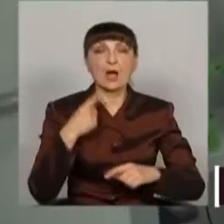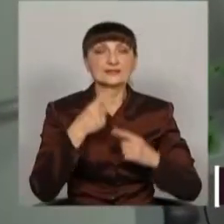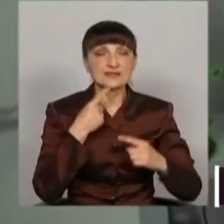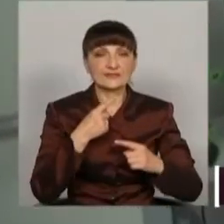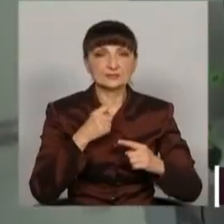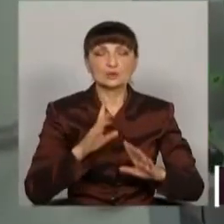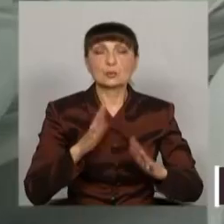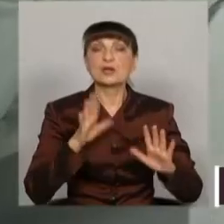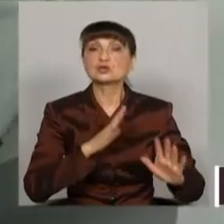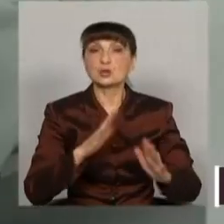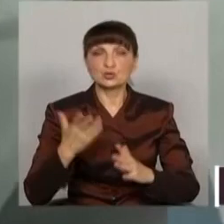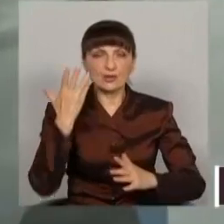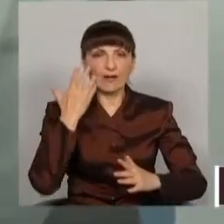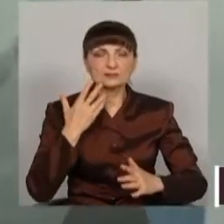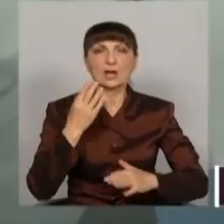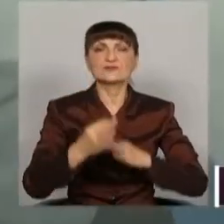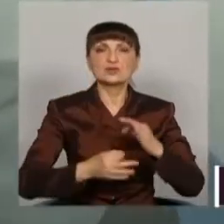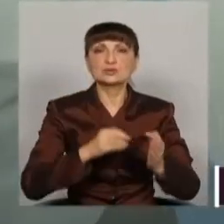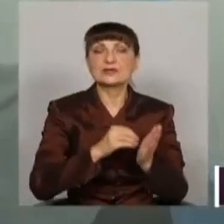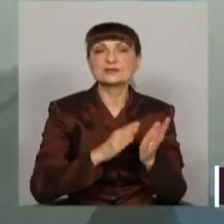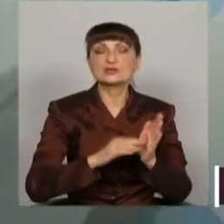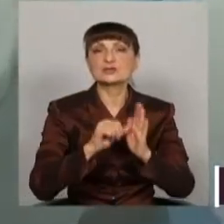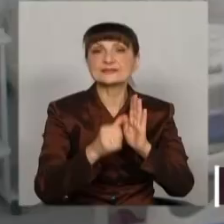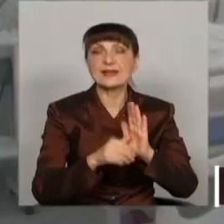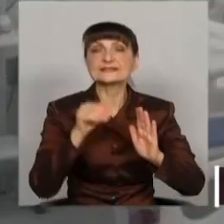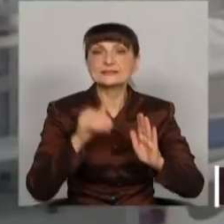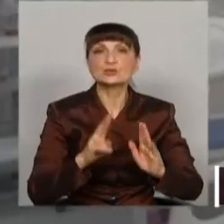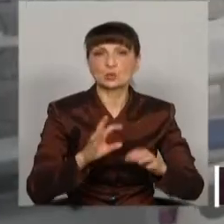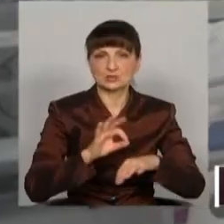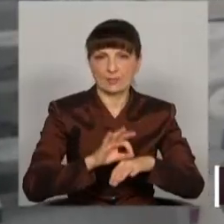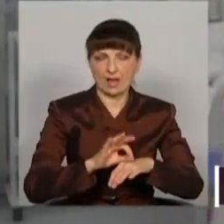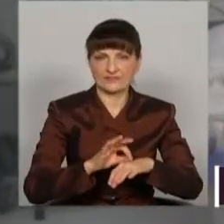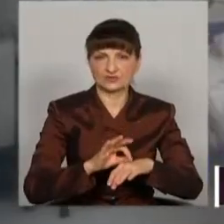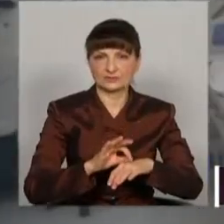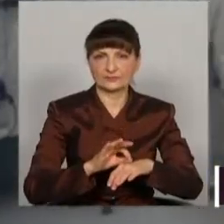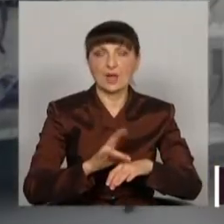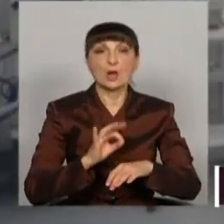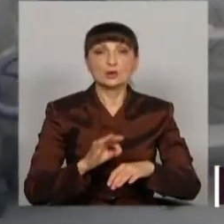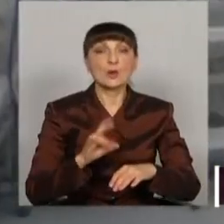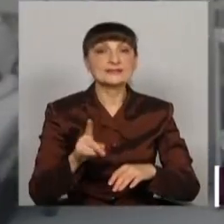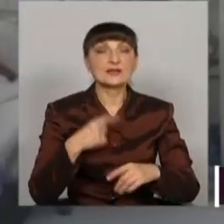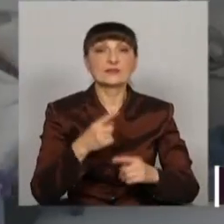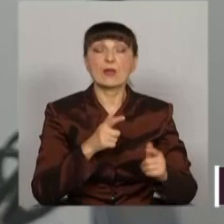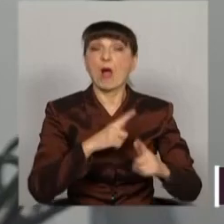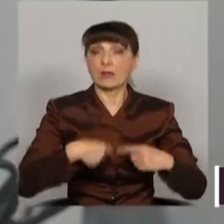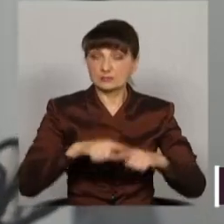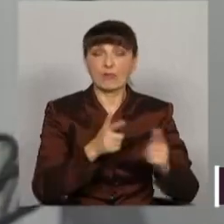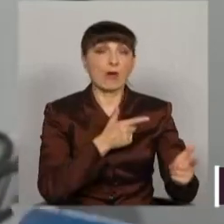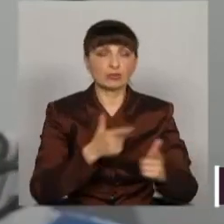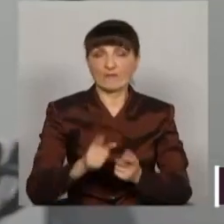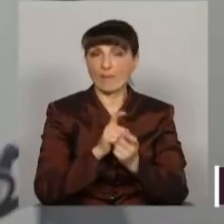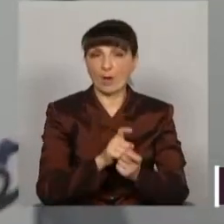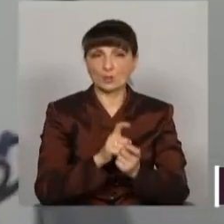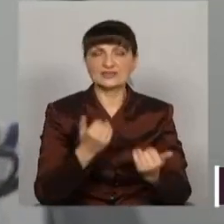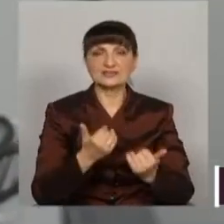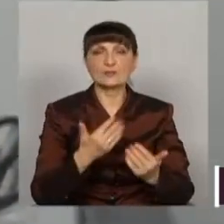словам, были случаи, когда в сутки регистрировались 16 тысяч заболевших. Впрочем, медорганизации готовы бороться с ковидом. На